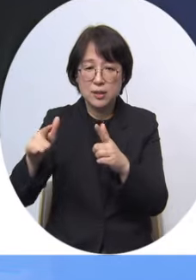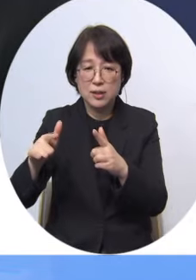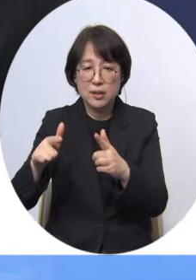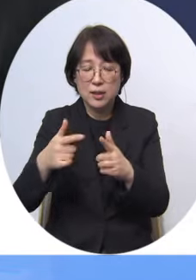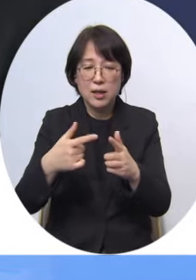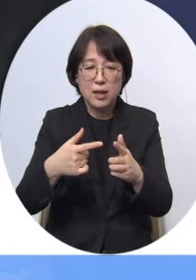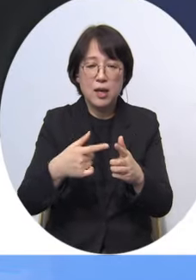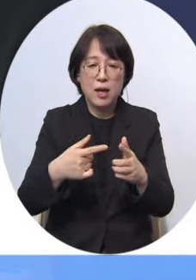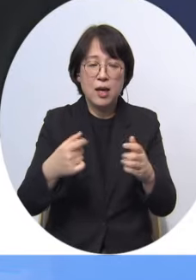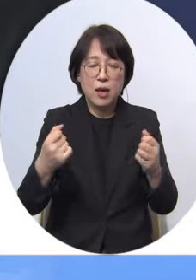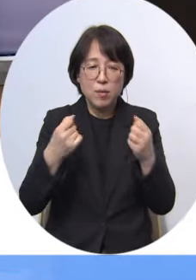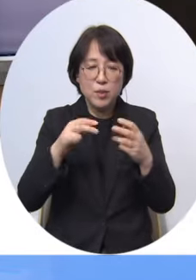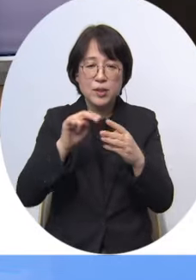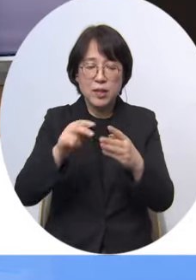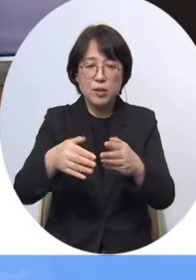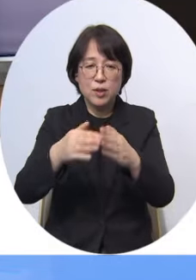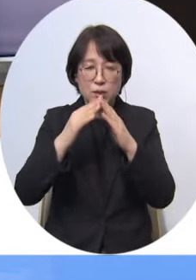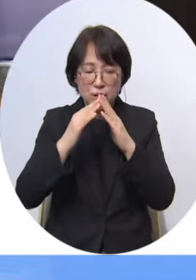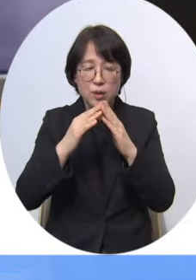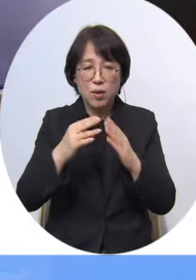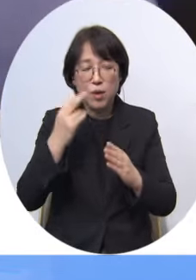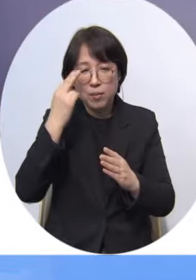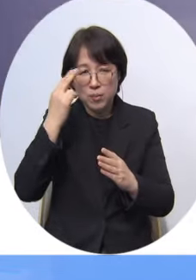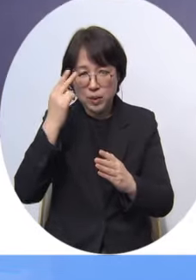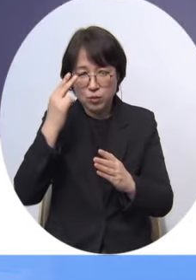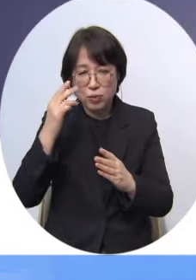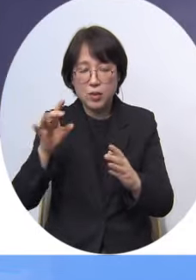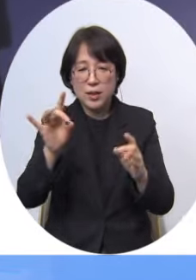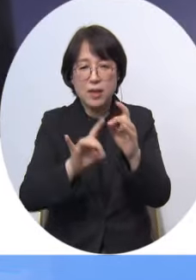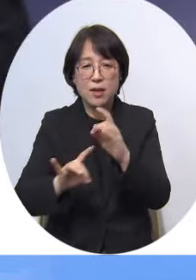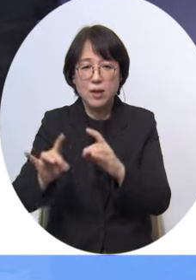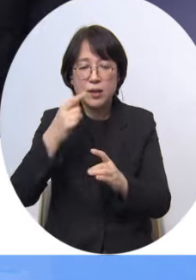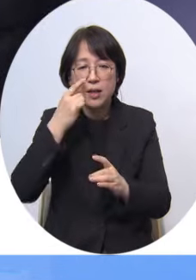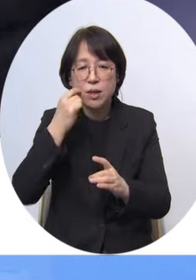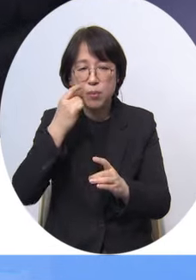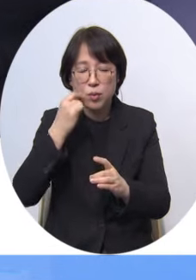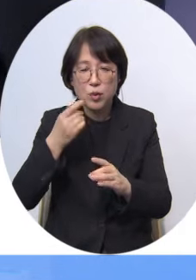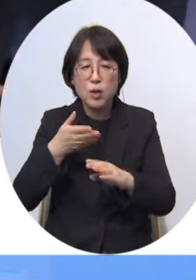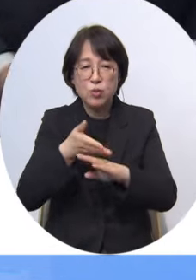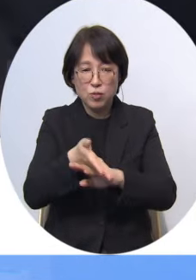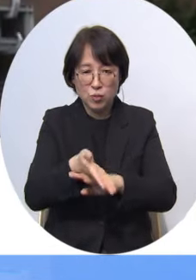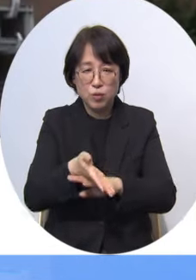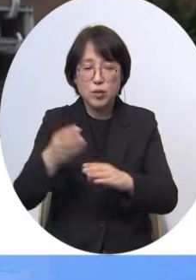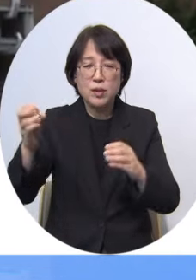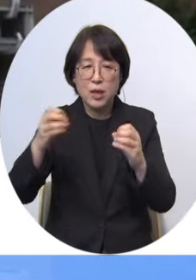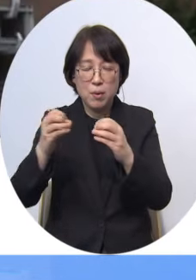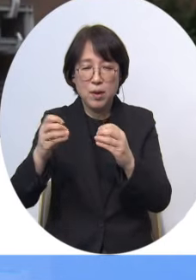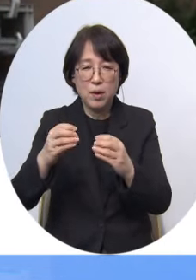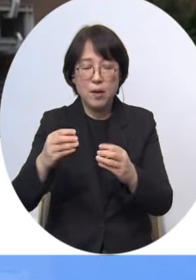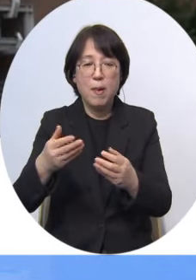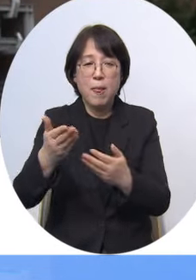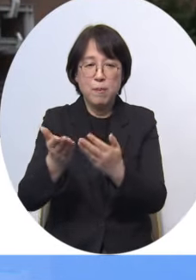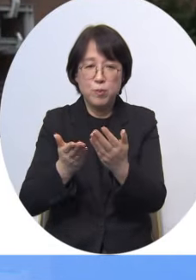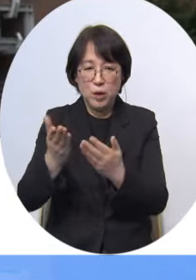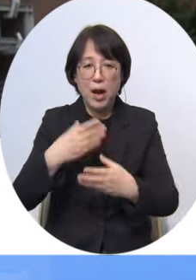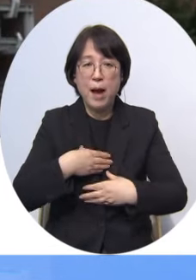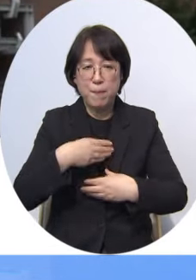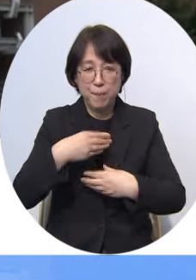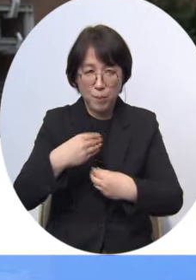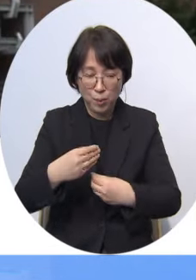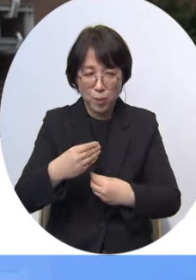설치하고 미국과 네덜란드, 일본과의 양자 수출 통제 대화 채널을 기반으로 무역 안보 이슈 대응을 위한